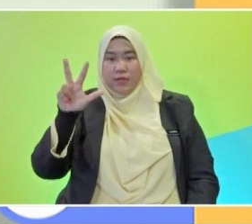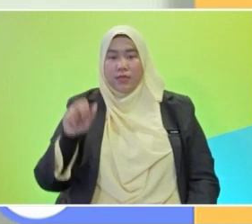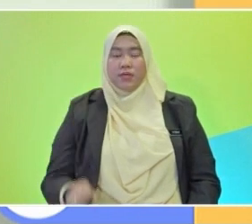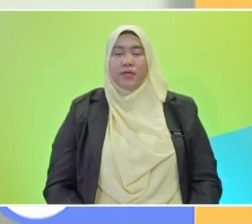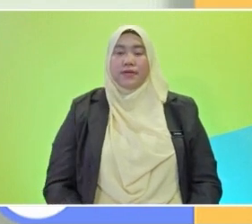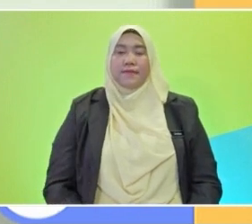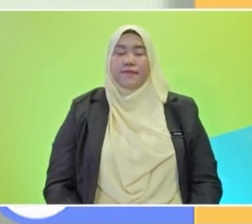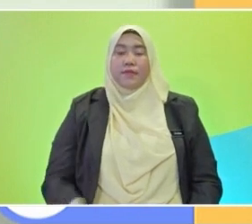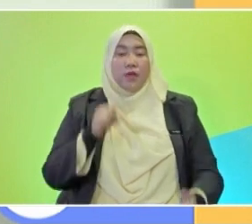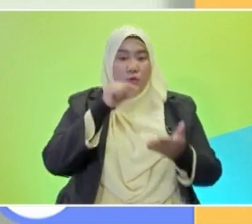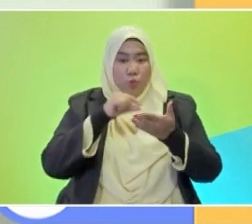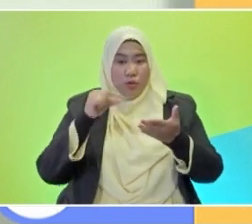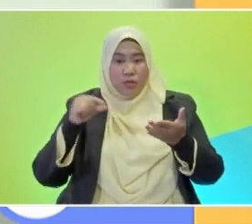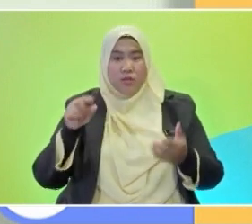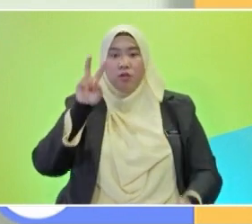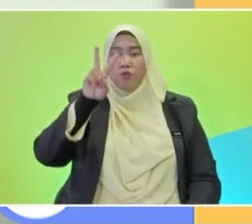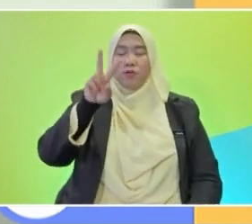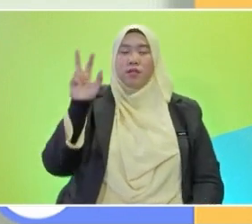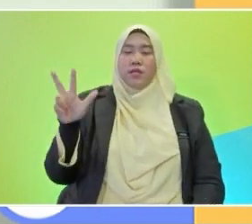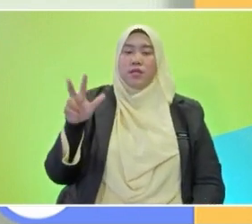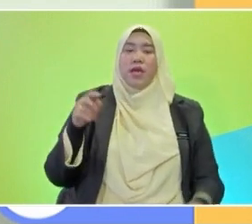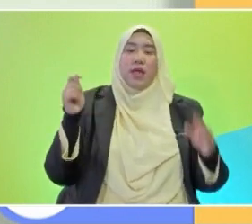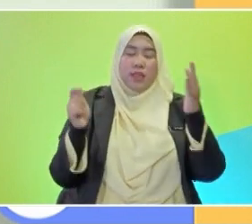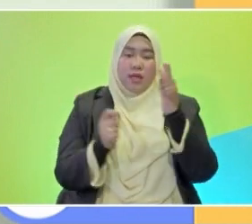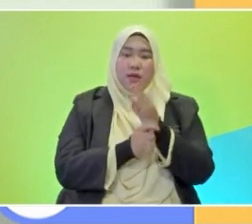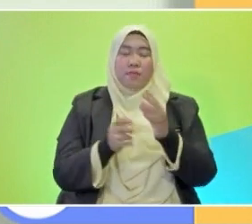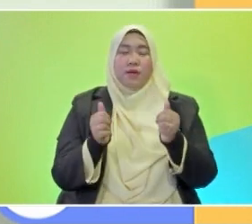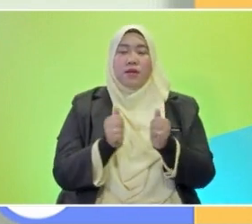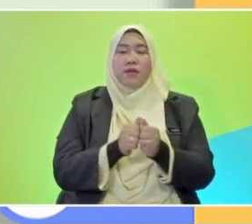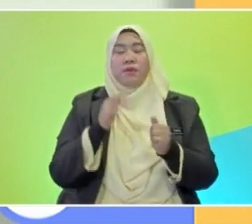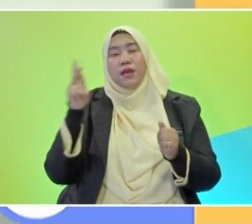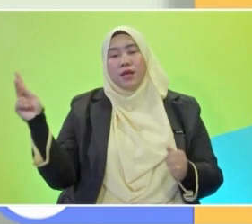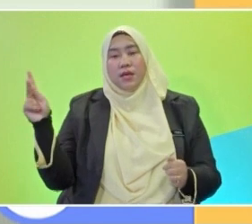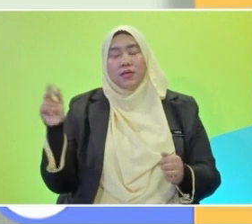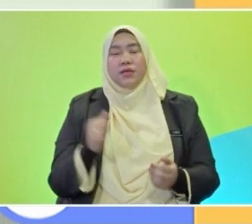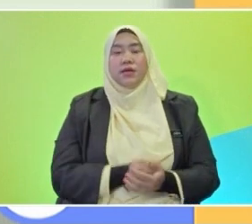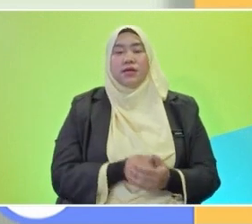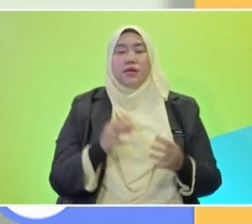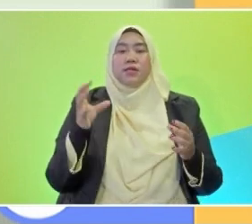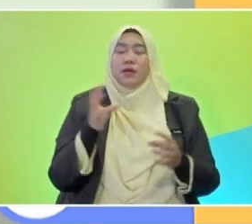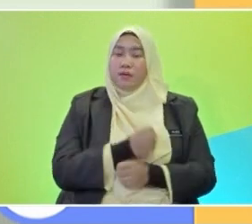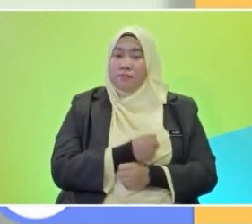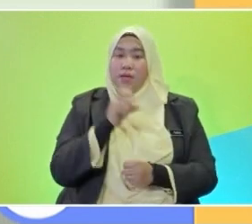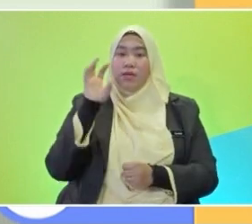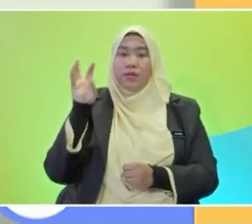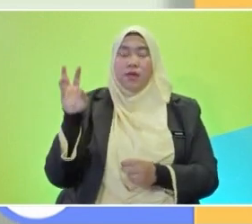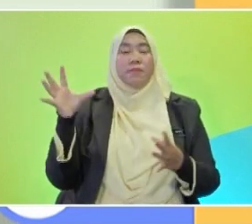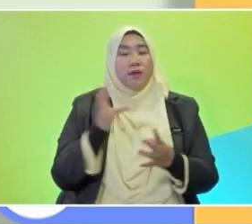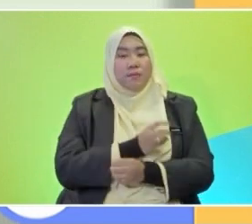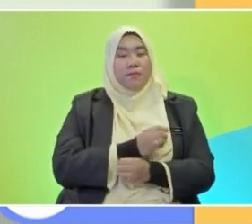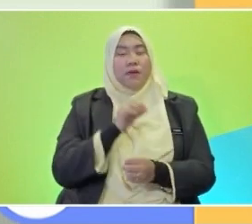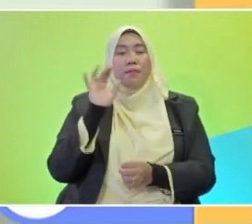berarti ditulis kemudian umur 23 dan kita tambah yang sebelah kanan dulu tiga tambah tiga dapat enam dua tambah dua